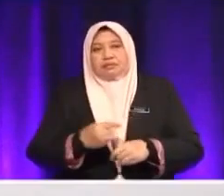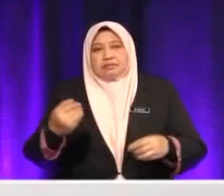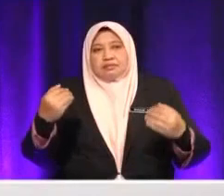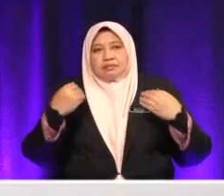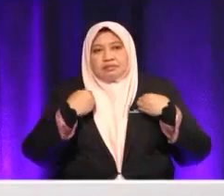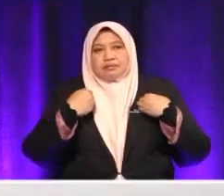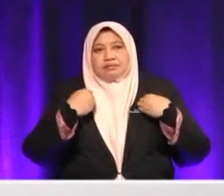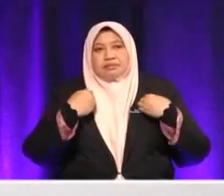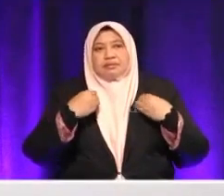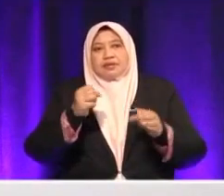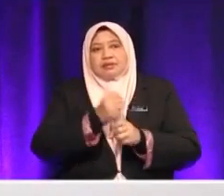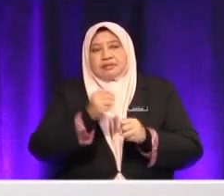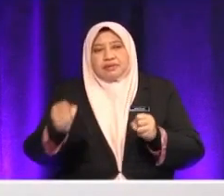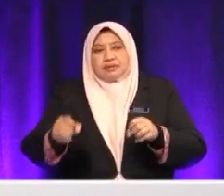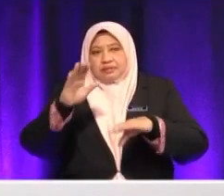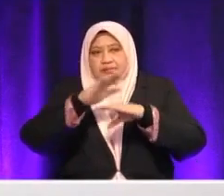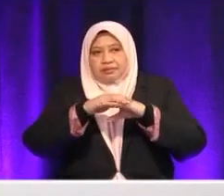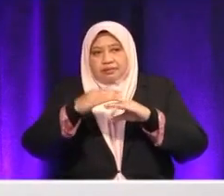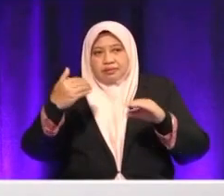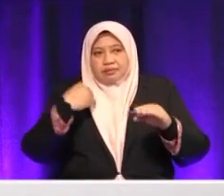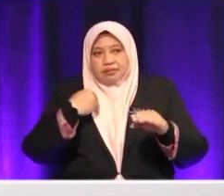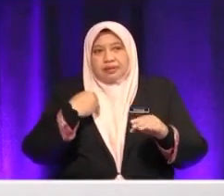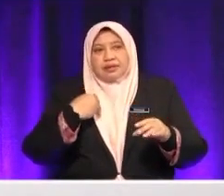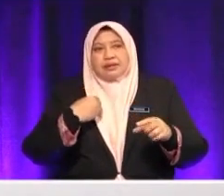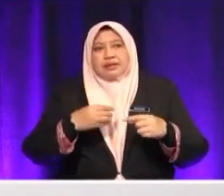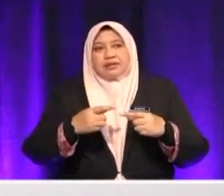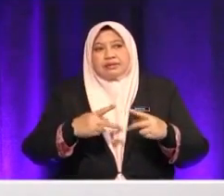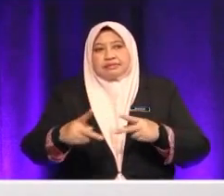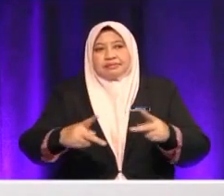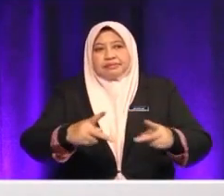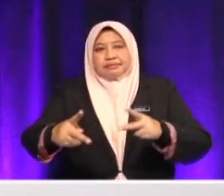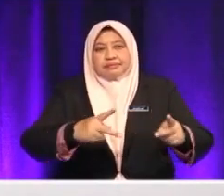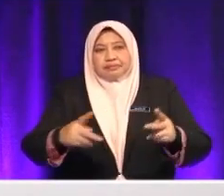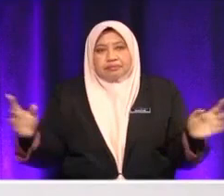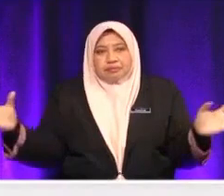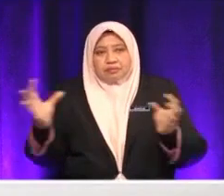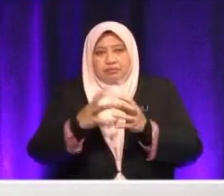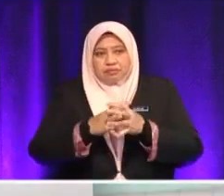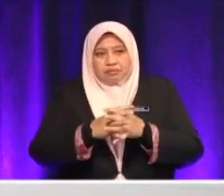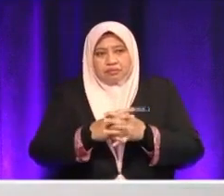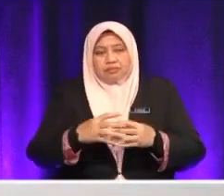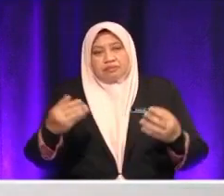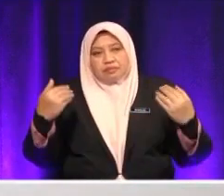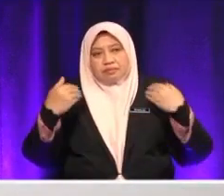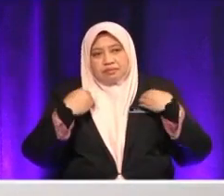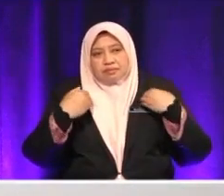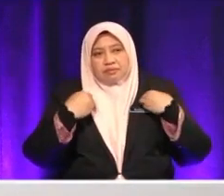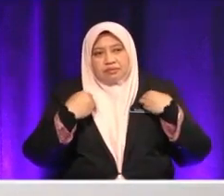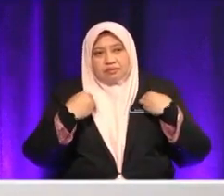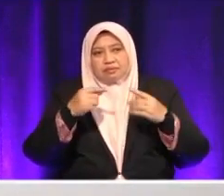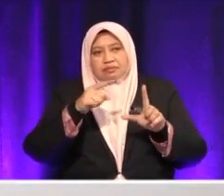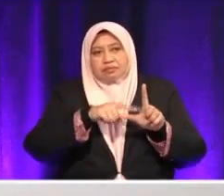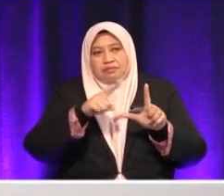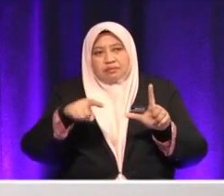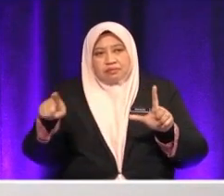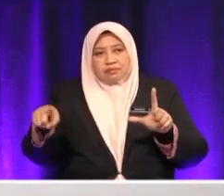ada sempadan atas dan dia ada kekerapan longgokan Oke Apabila ada draft Oggy boleh tak kita tak